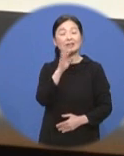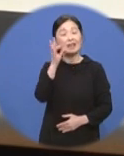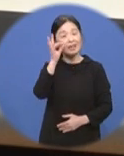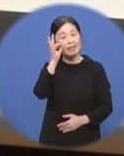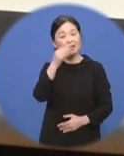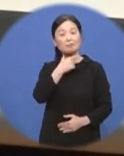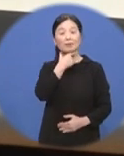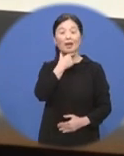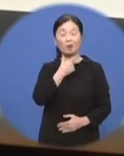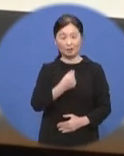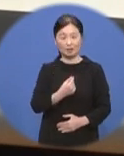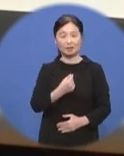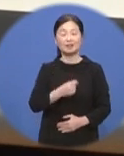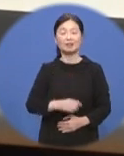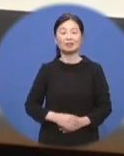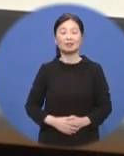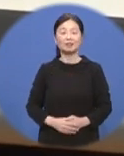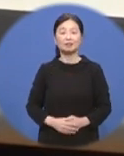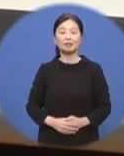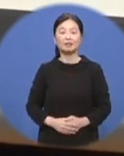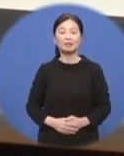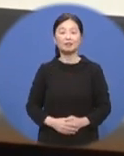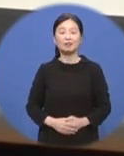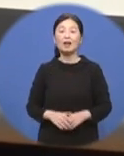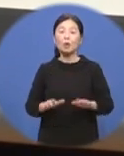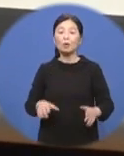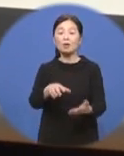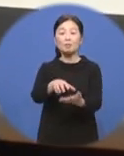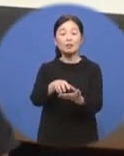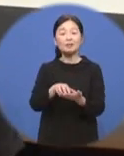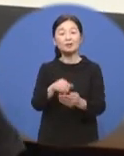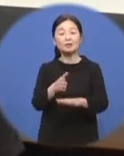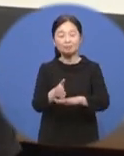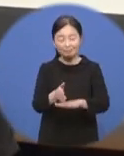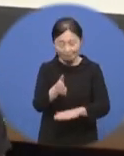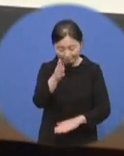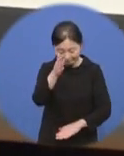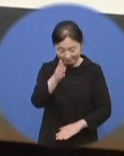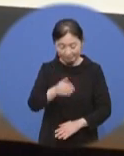なと、そういうふうに思っております。でこの度はどうもありがとうございました。